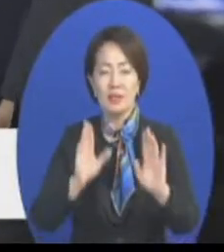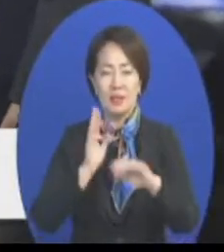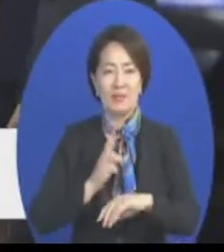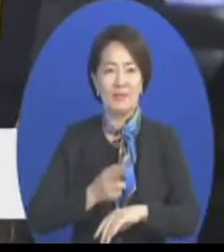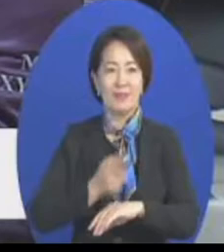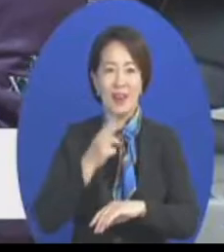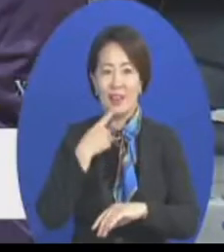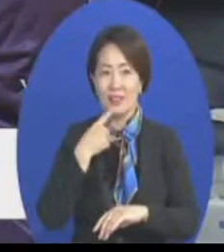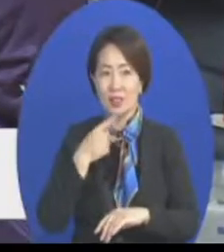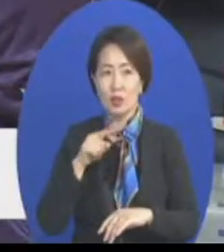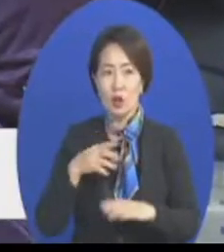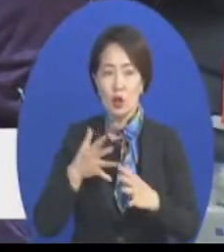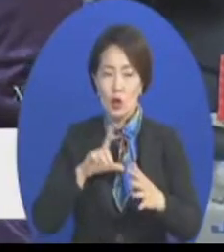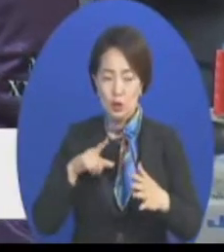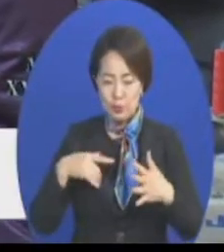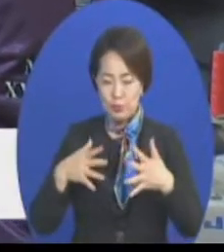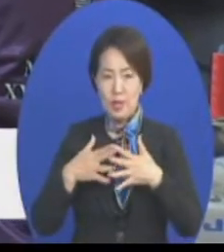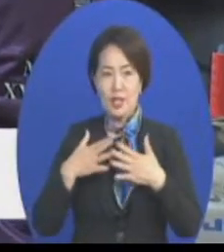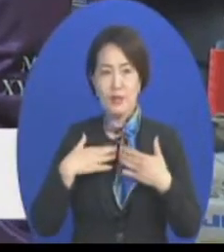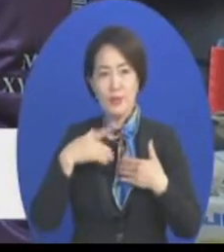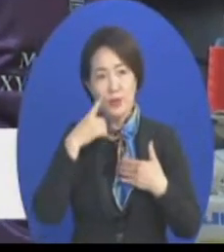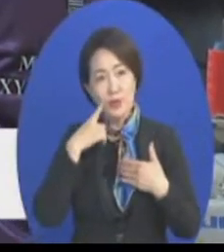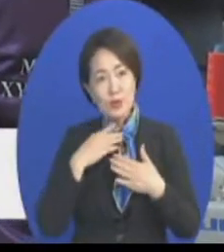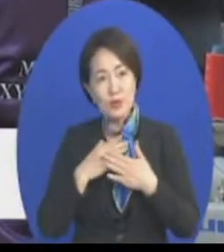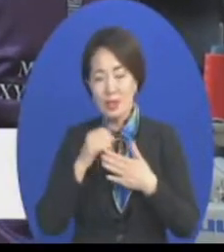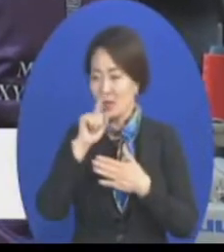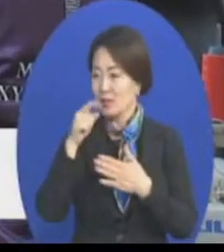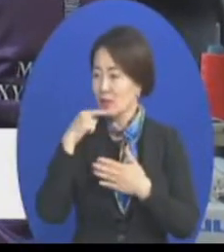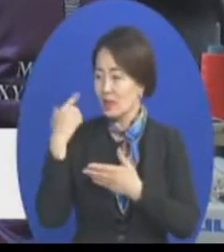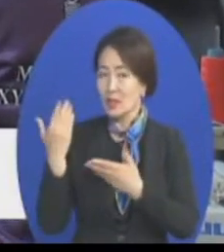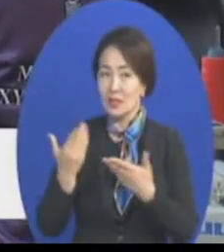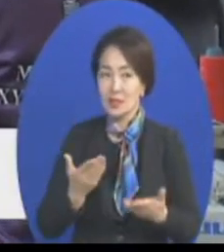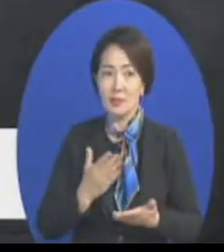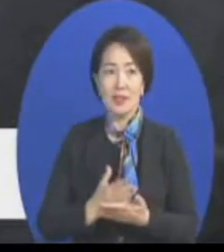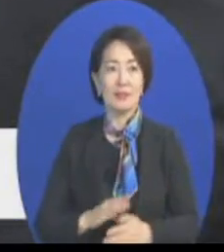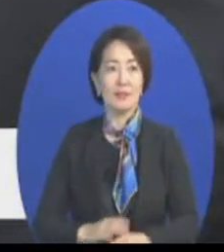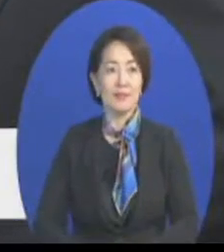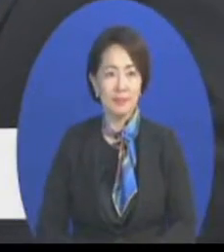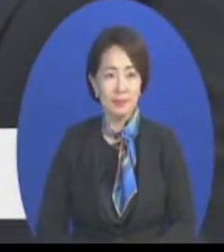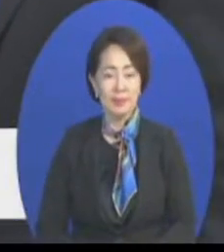байна. Тиймээс өөр ингэсэн байртай болох асуудлыг ерөнхий сайдад хүндэн тавьсан юм.